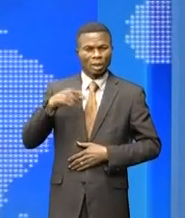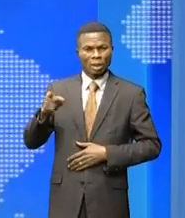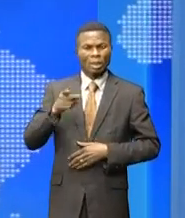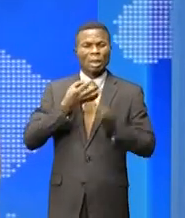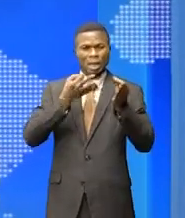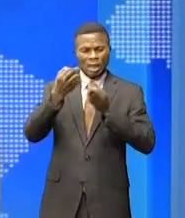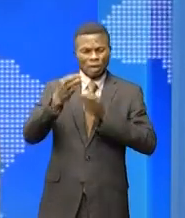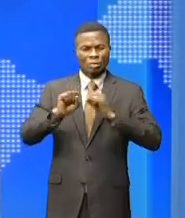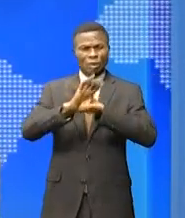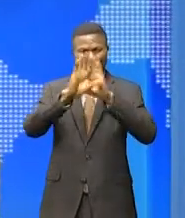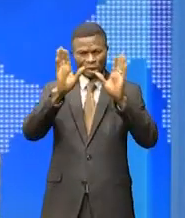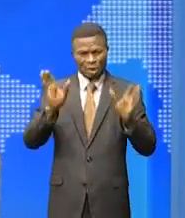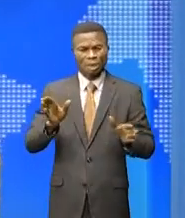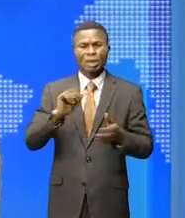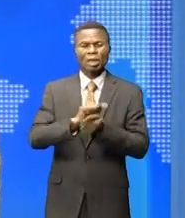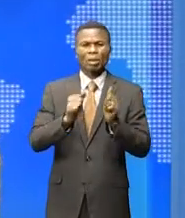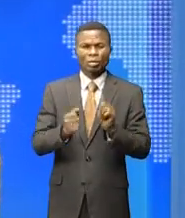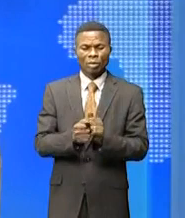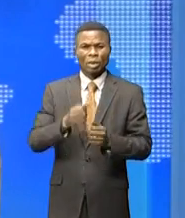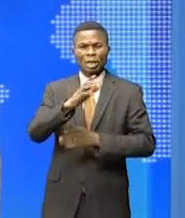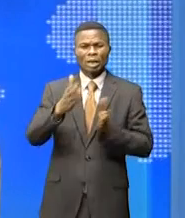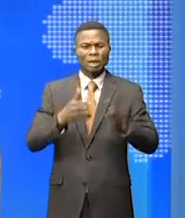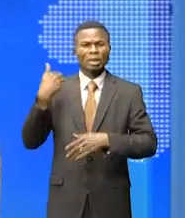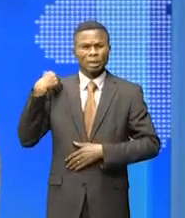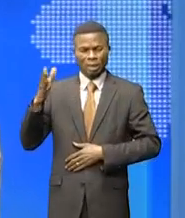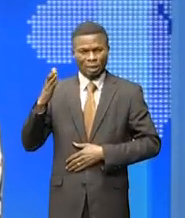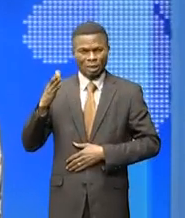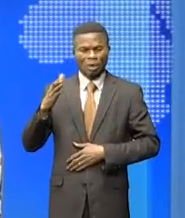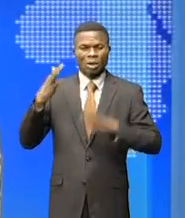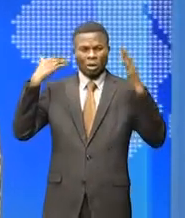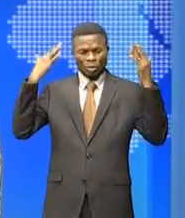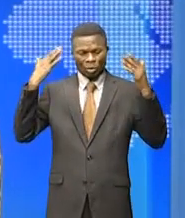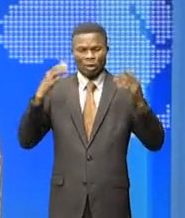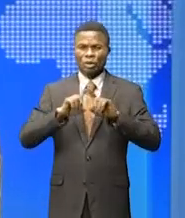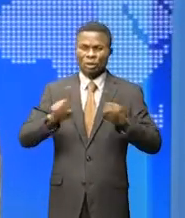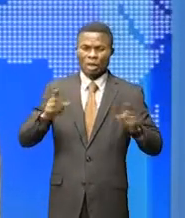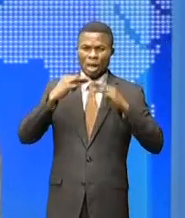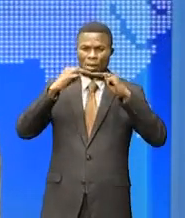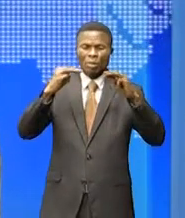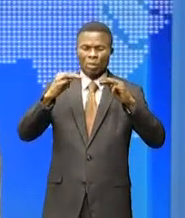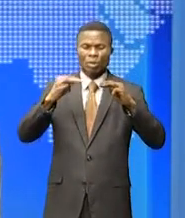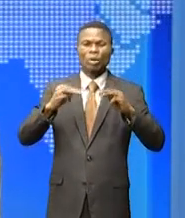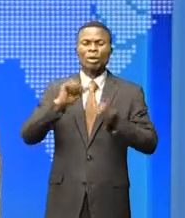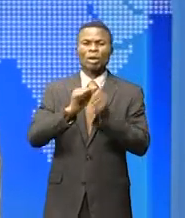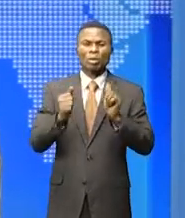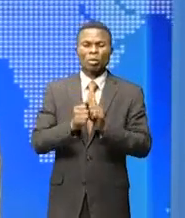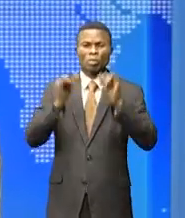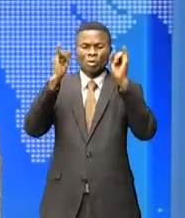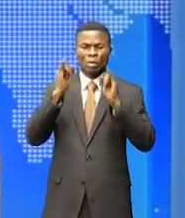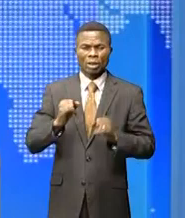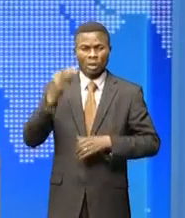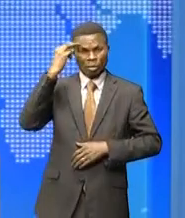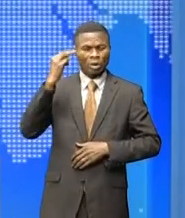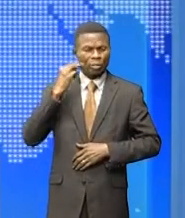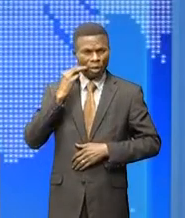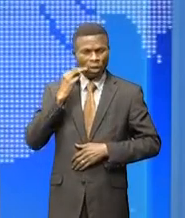au contraire évité le pire au trésor public par des fossoyeurs, contrairement au message propagé sur la toile. La ministre en a fait